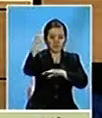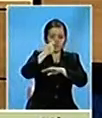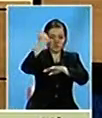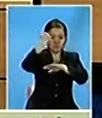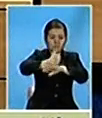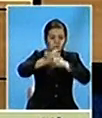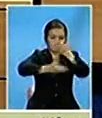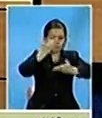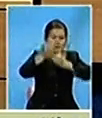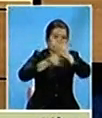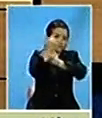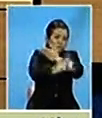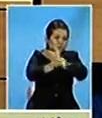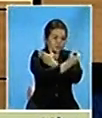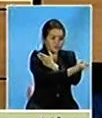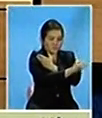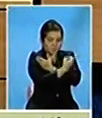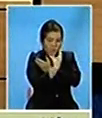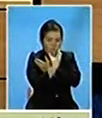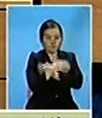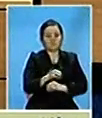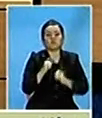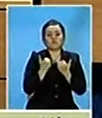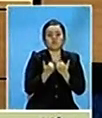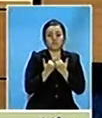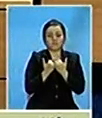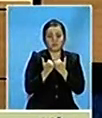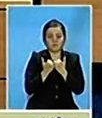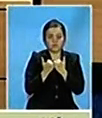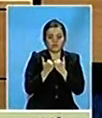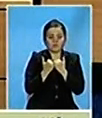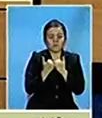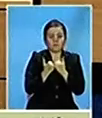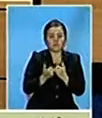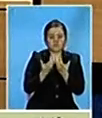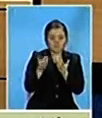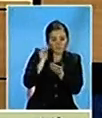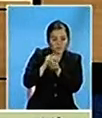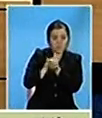ได้แจ้งว่าให้อคสหรือองค์การคลังสินค้า